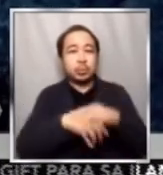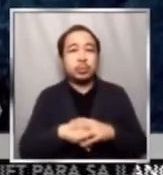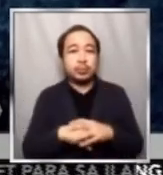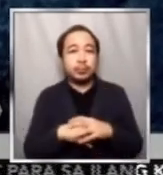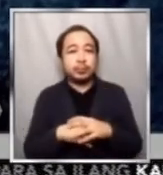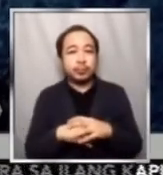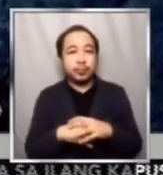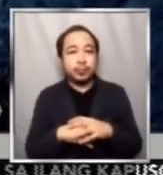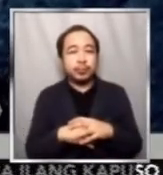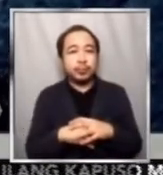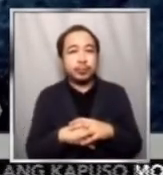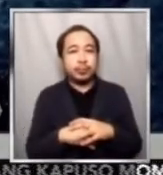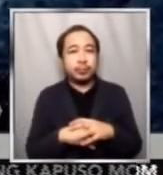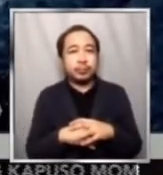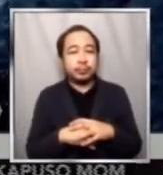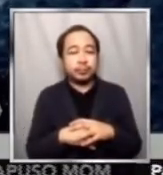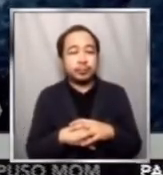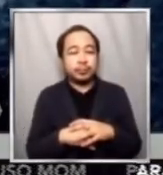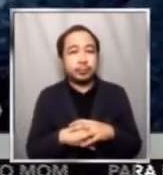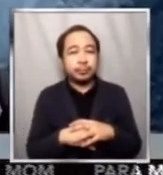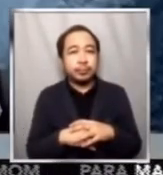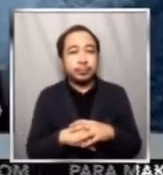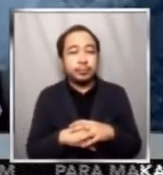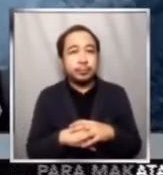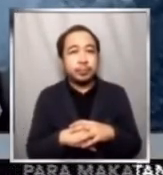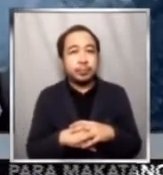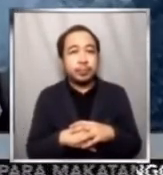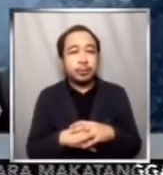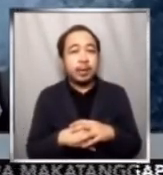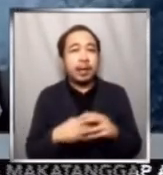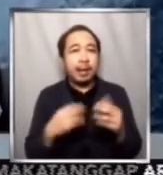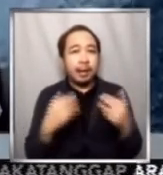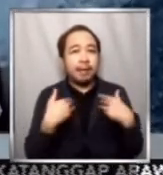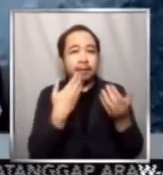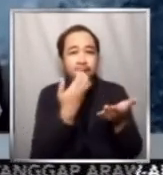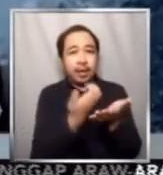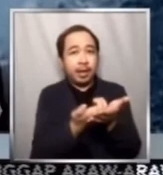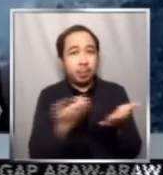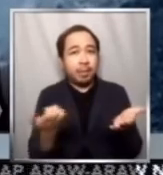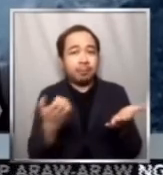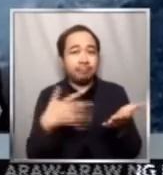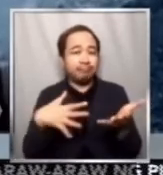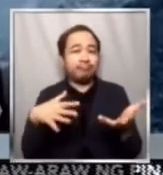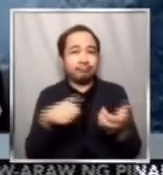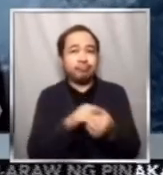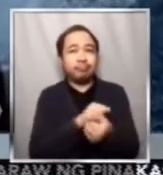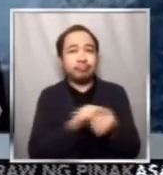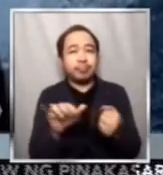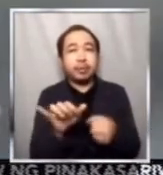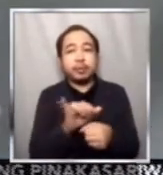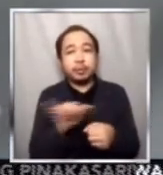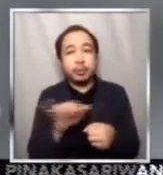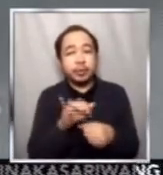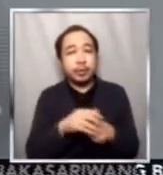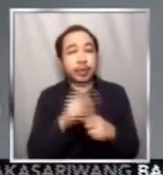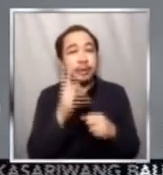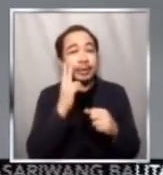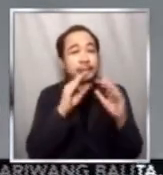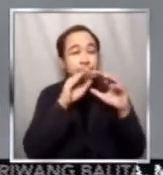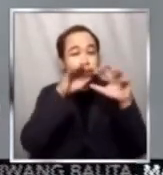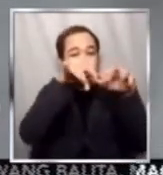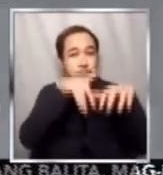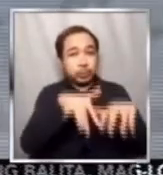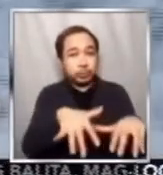sa tubig. Inabot pati ang mga equipment na nasa ibaba. Ang pagguho kinumpirma kahapon ng Carmen